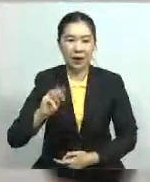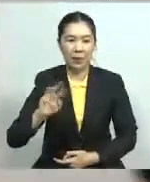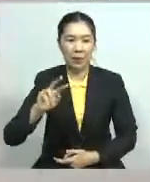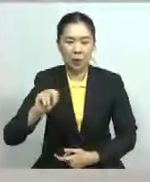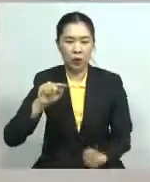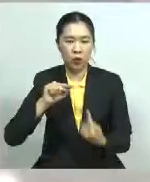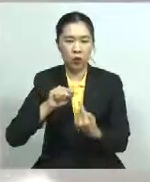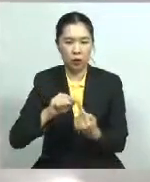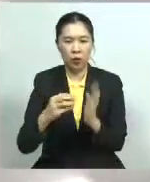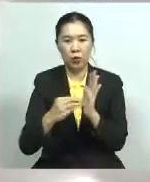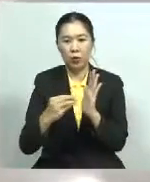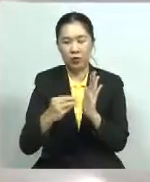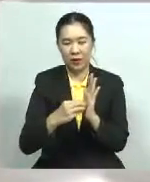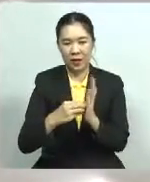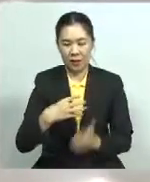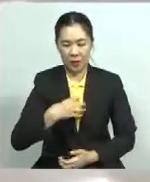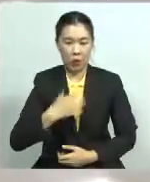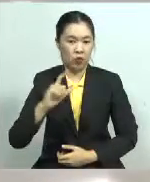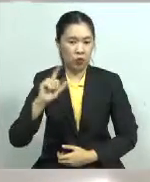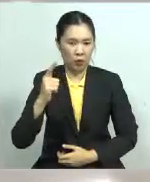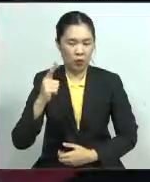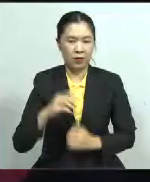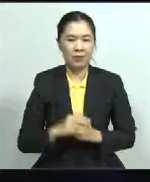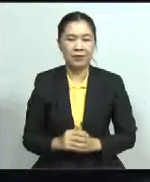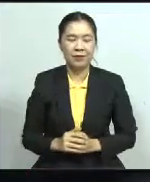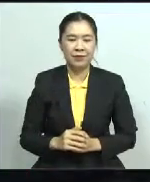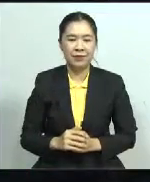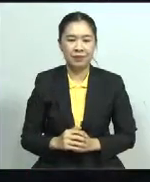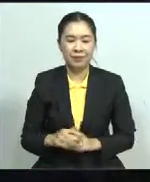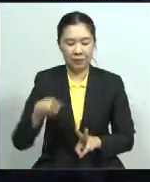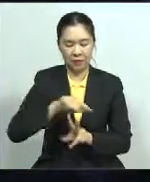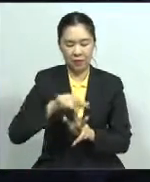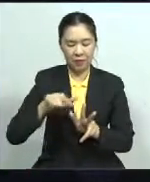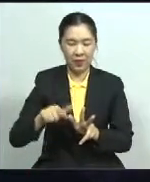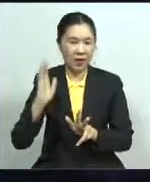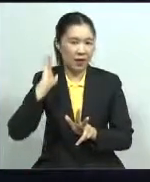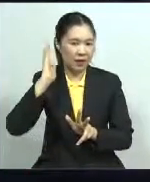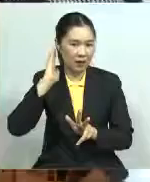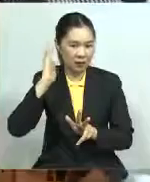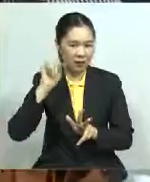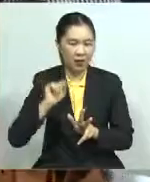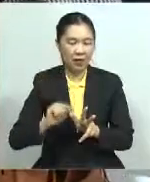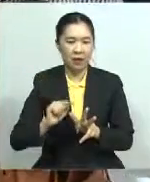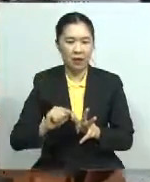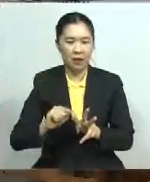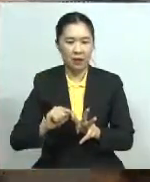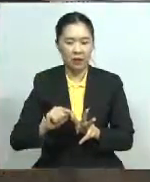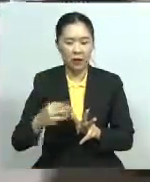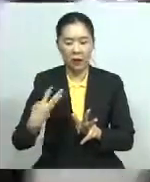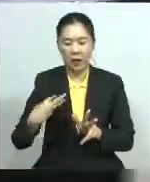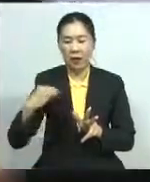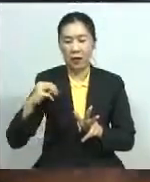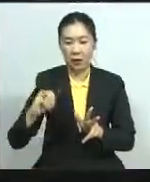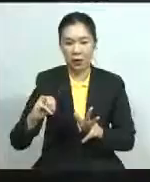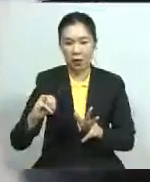ศึกษากรุงเทพน้องได้เหรียญทองกลับมาค่ะขณะที่นายชลภัทรวรงชยกุลโรงเรียนมหิดลวิทย